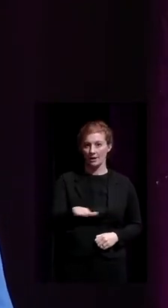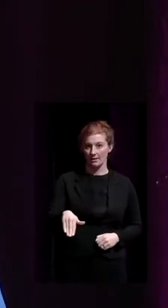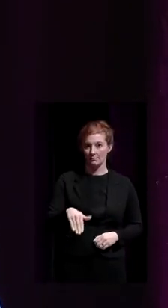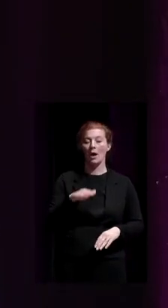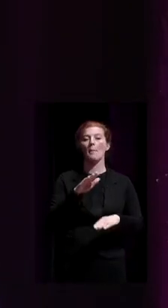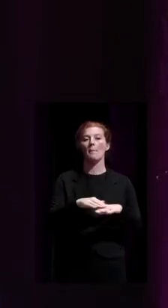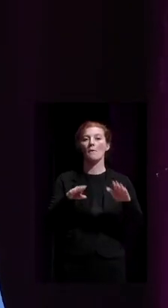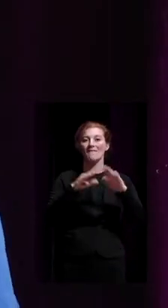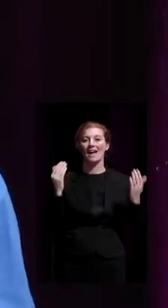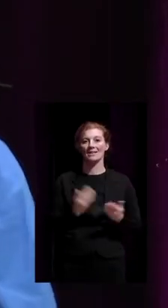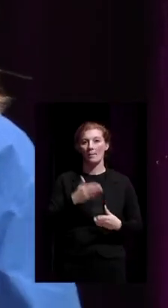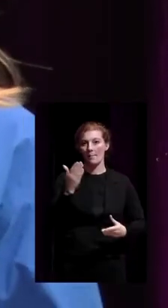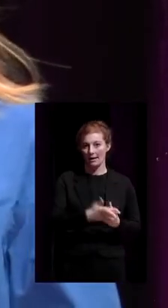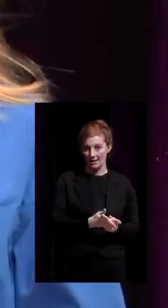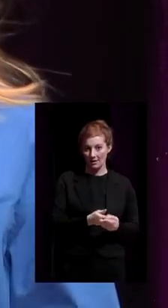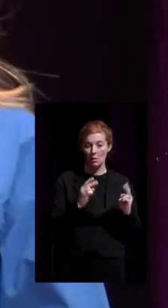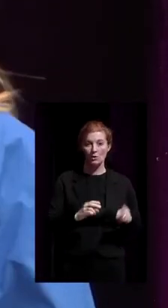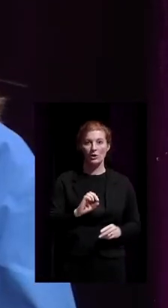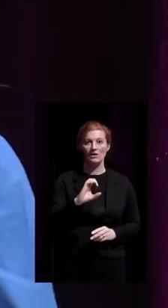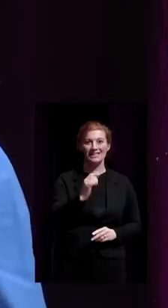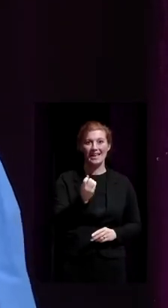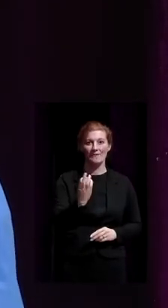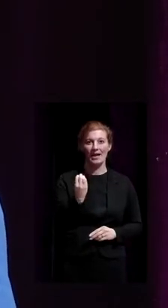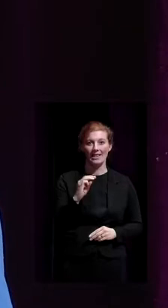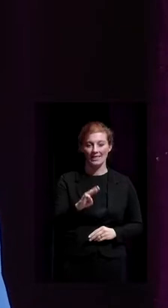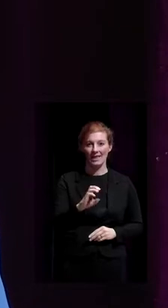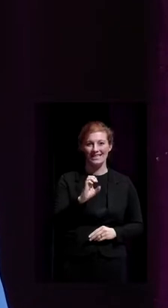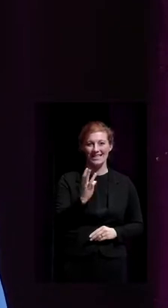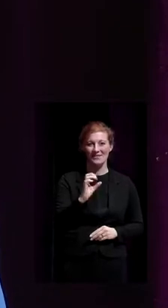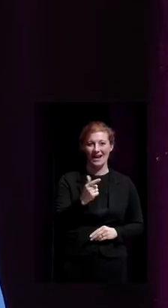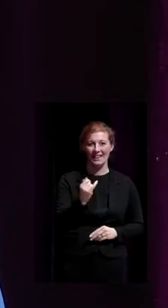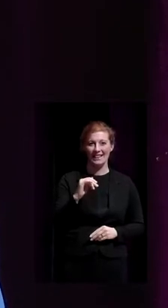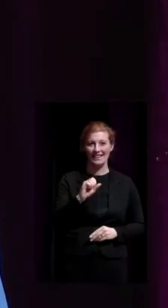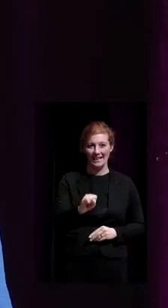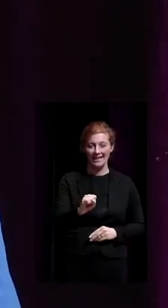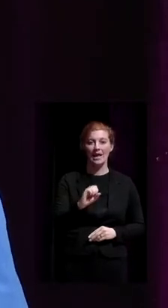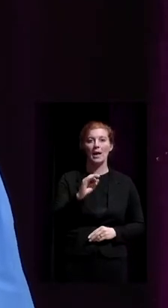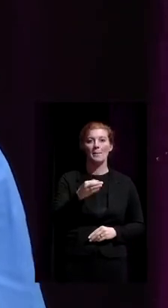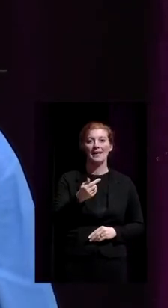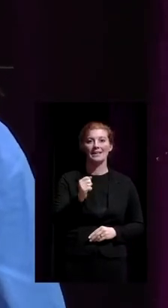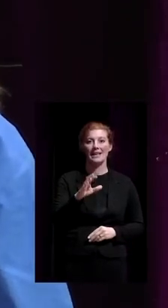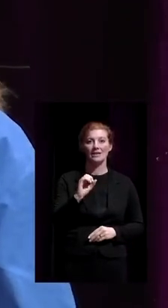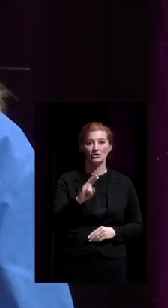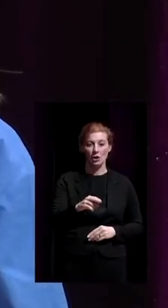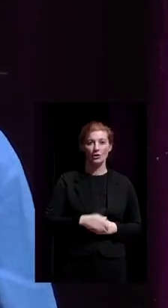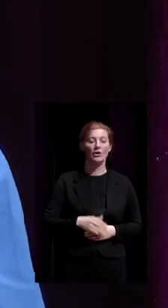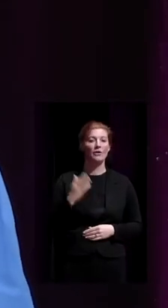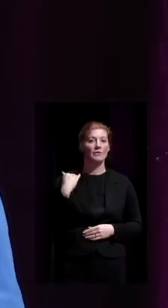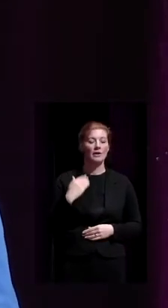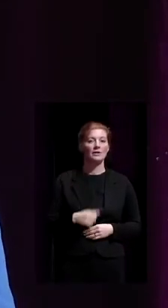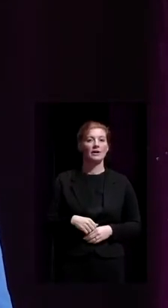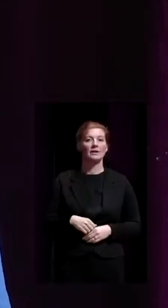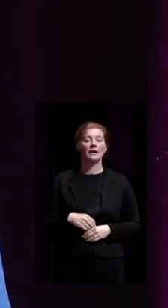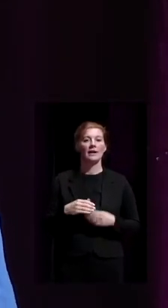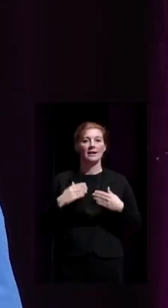Världsbanken. Samt Stefan Swartling Petersson, professor i global hälsa och tidigare chef för hälsa på